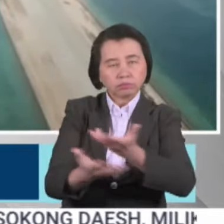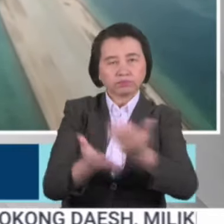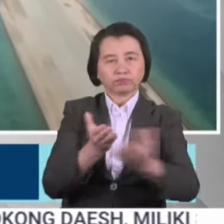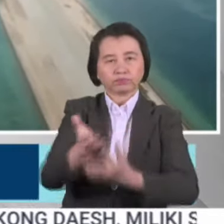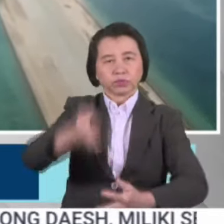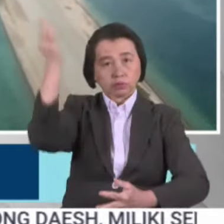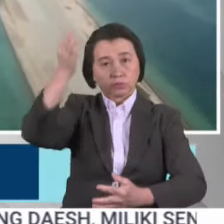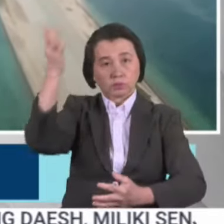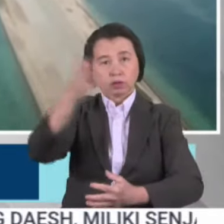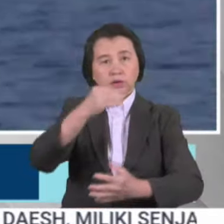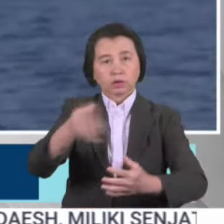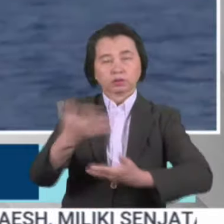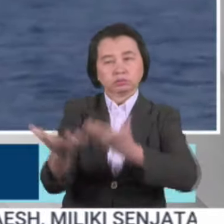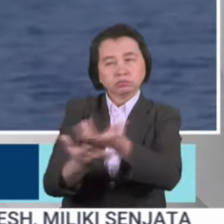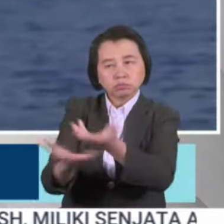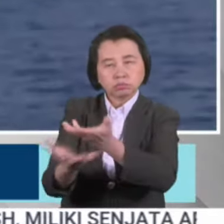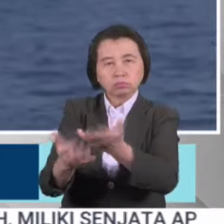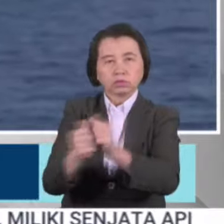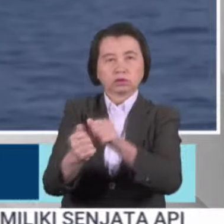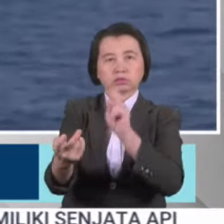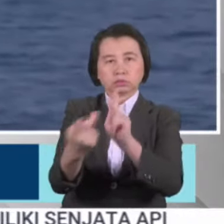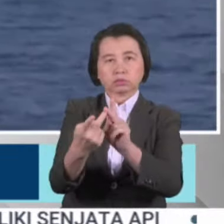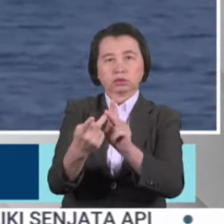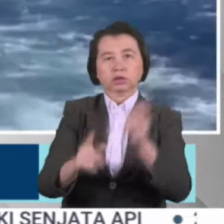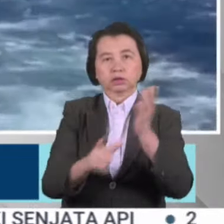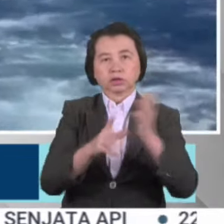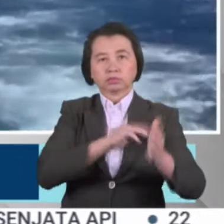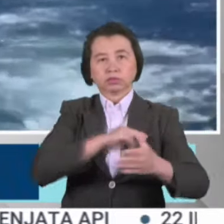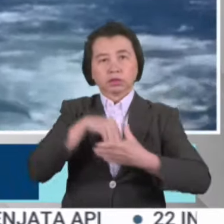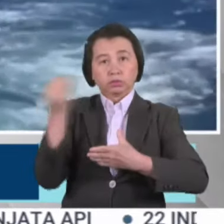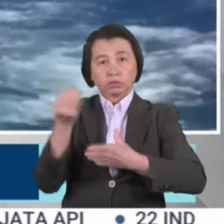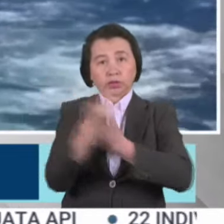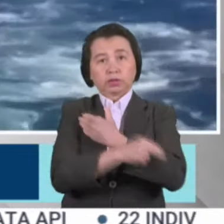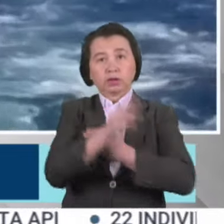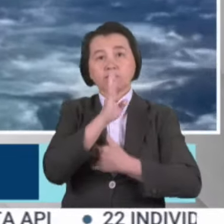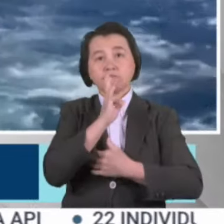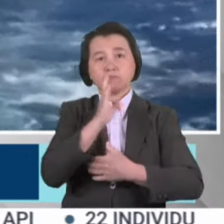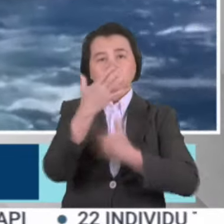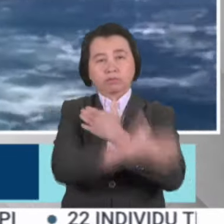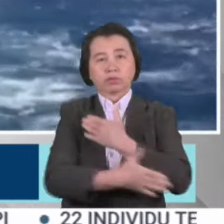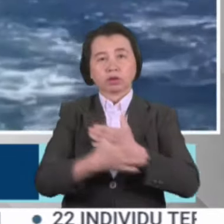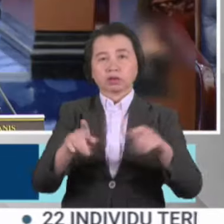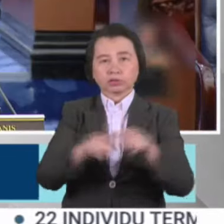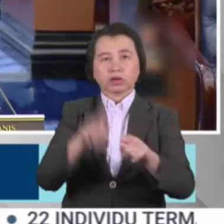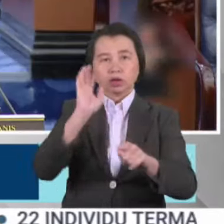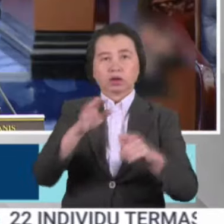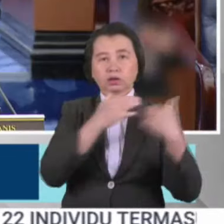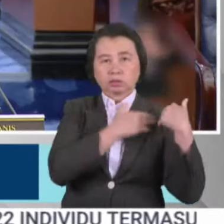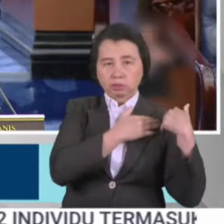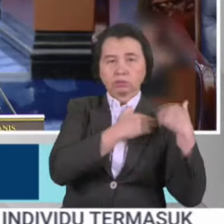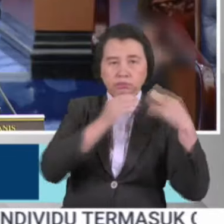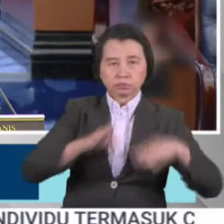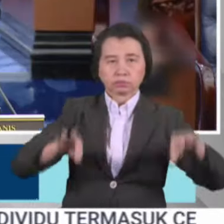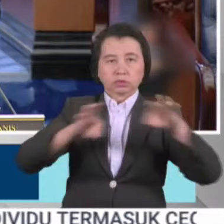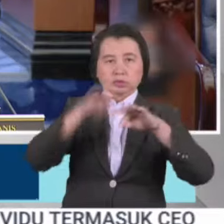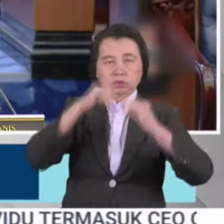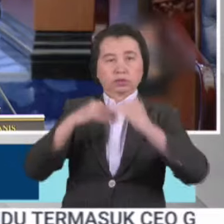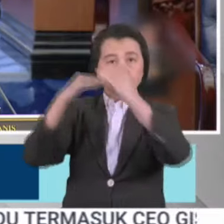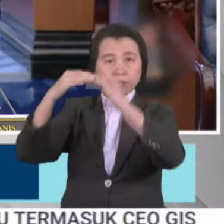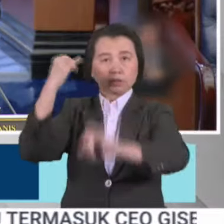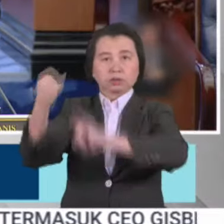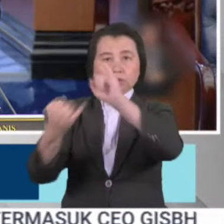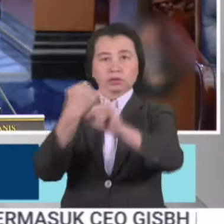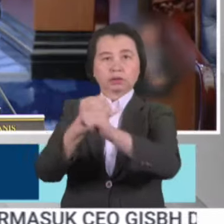menerusi forum dan saluran diplomatik yang sesuai. Timbalan Menteri Luar Negeri berkata negara juga akan memainkan peranan penting di